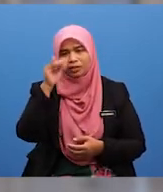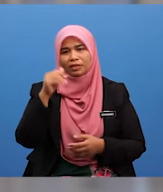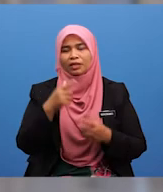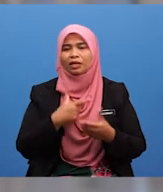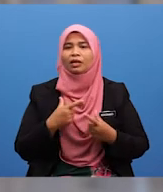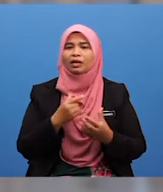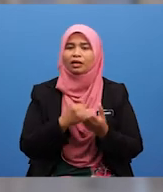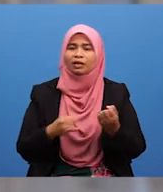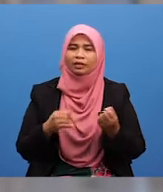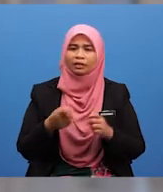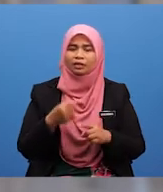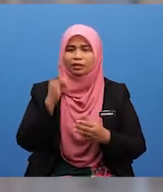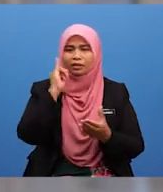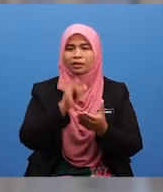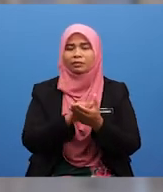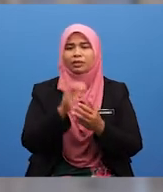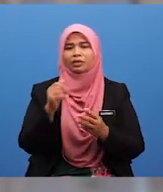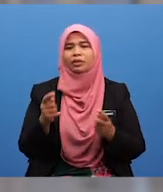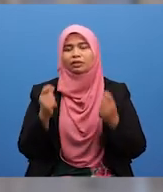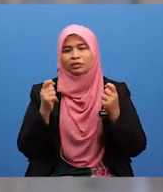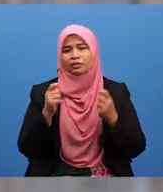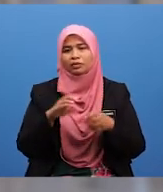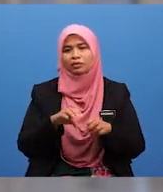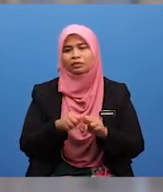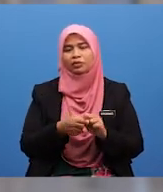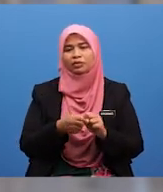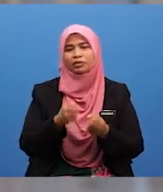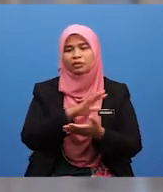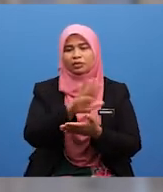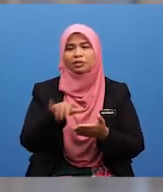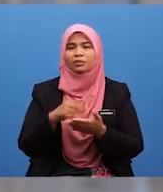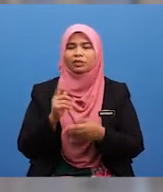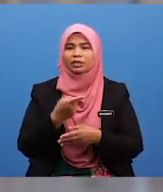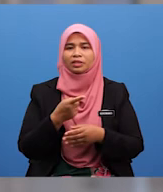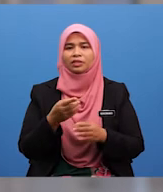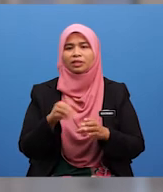teguh. Semoga kita semua dalam lindungan dan rahmat Allah